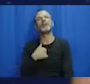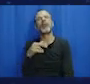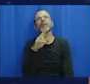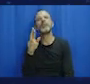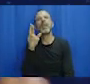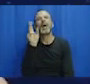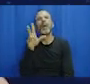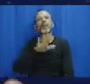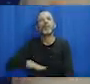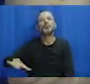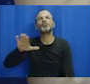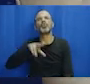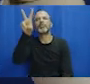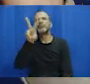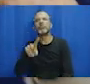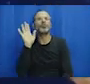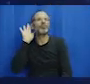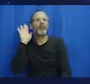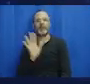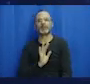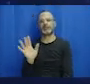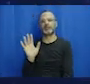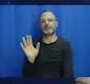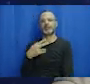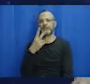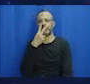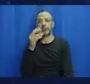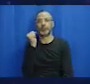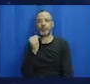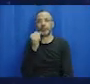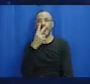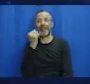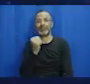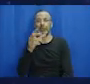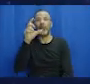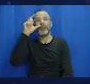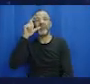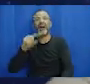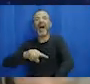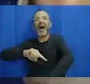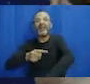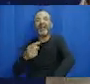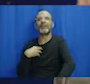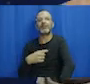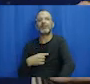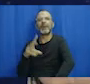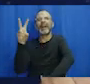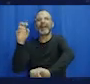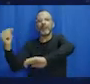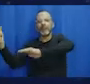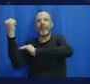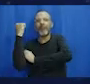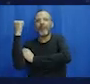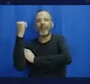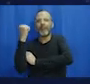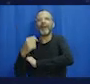إحنا مشكلتنا مجتمع لا نقرأ، إحنا بس بنسمع. وأرى اللي قام فيه بن غفير الهدف منه هو عرض عضلات ليس أكثر أمام